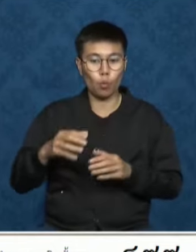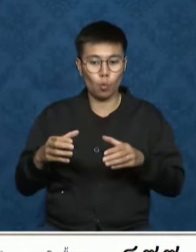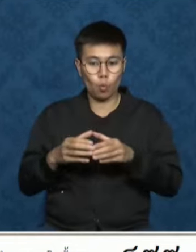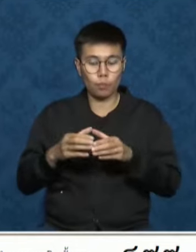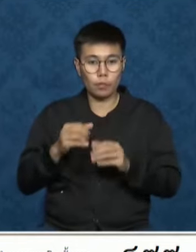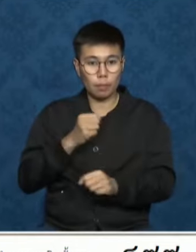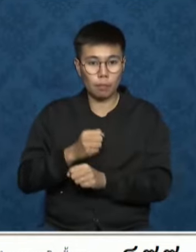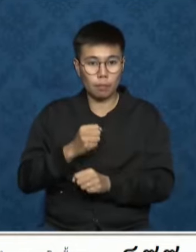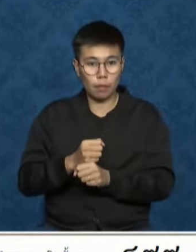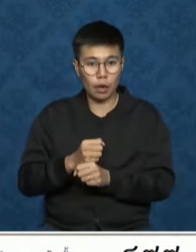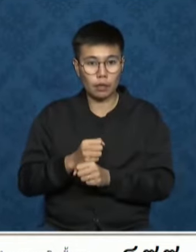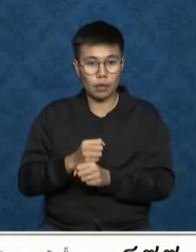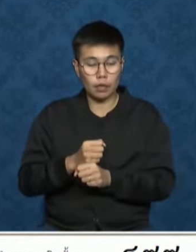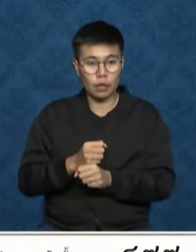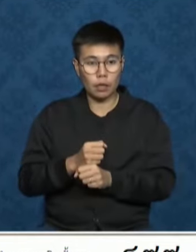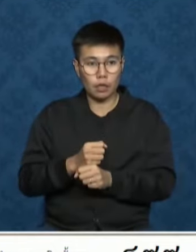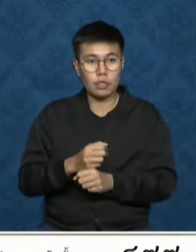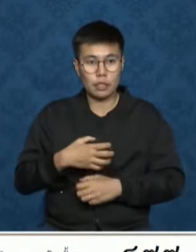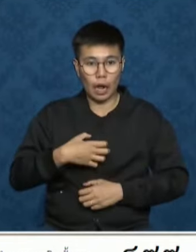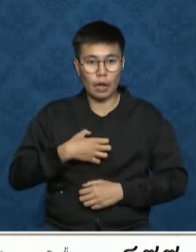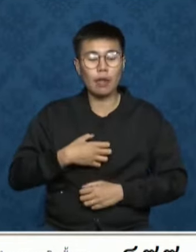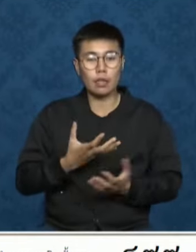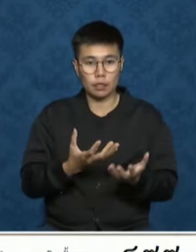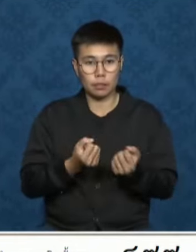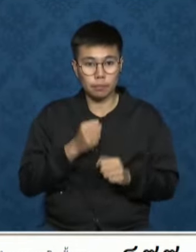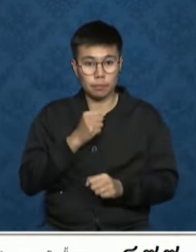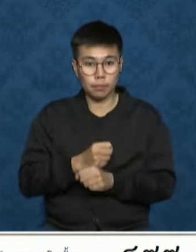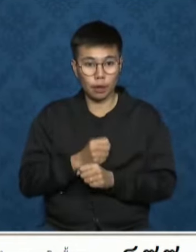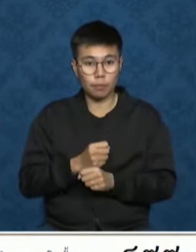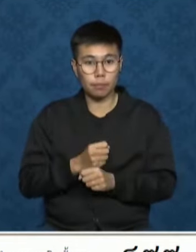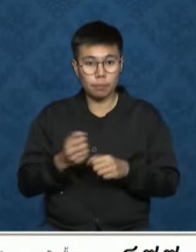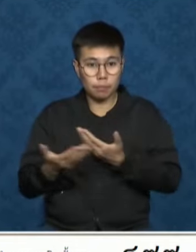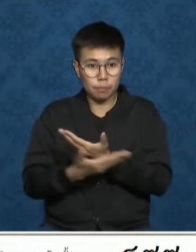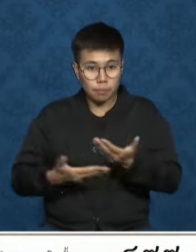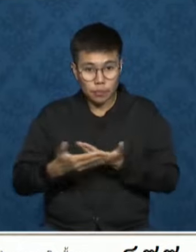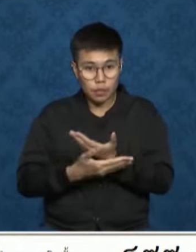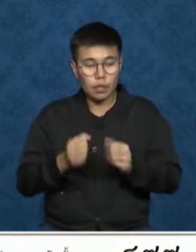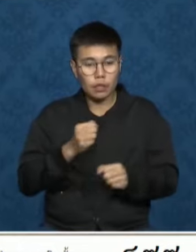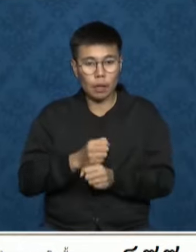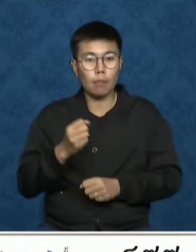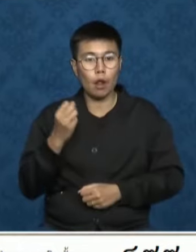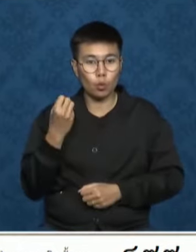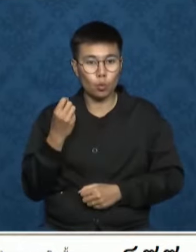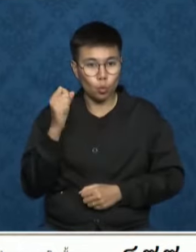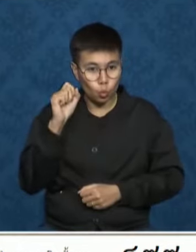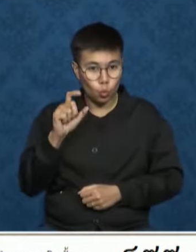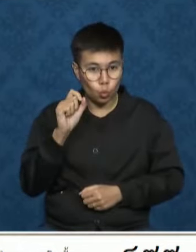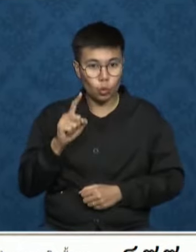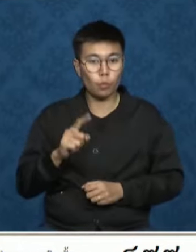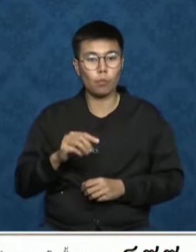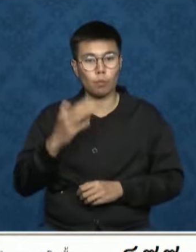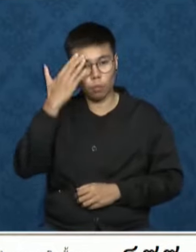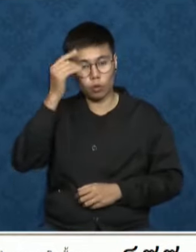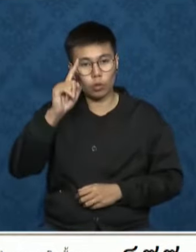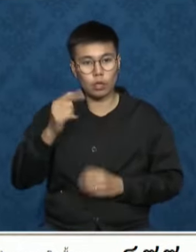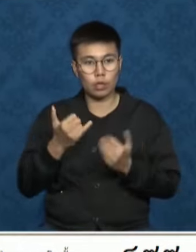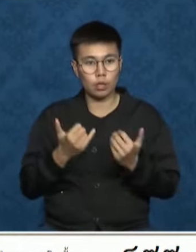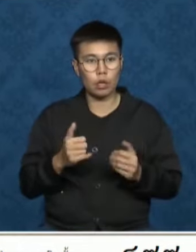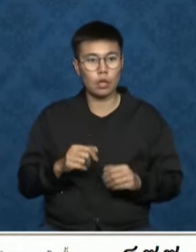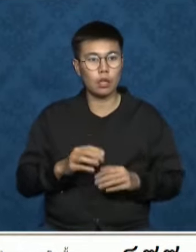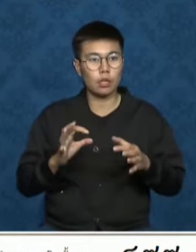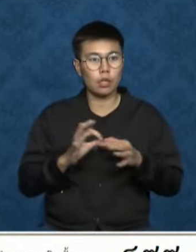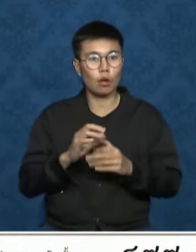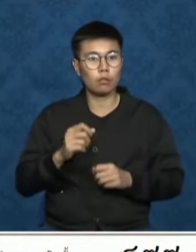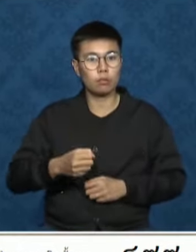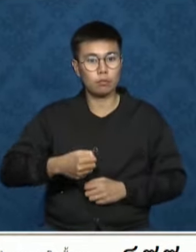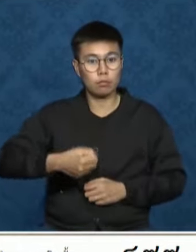้ท ประทานก completedแล้ cab tan dก็ขอใหท่านลไปดเอรกให้เร็วนะฮะเพระว่ตอนนี้ท่านกไปย้ี่ เรองชน 14ท่